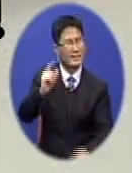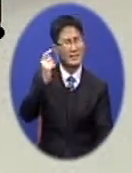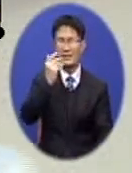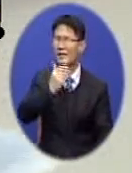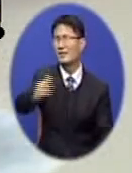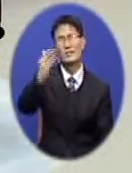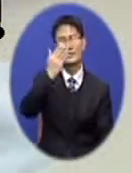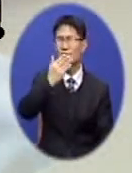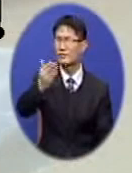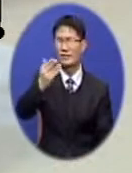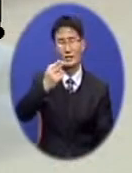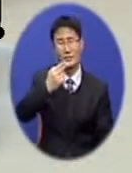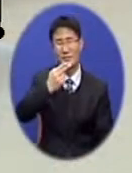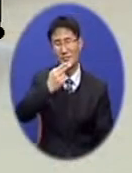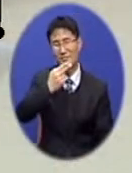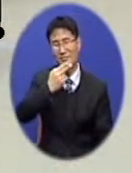갈 수